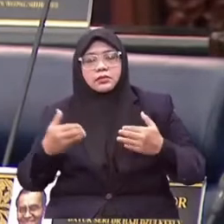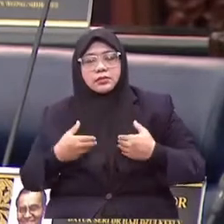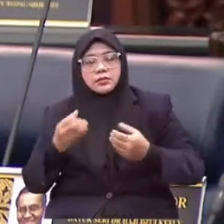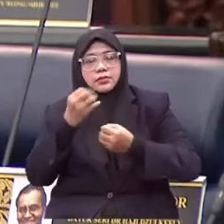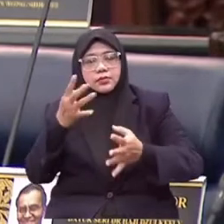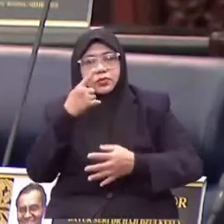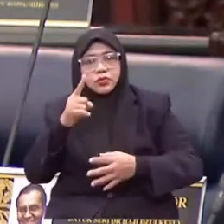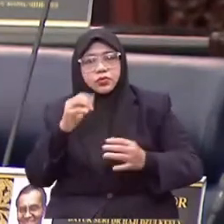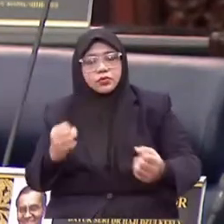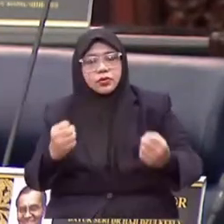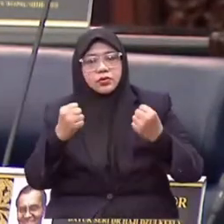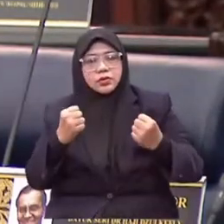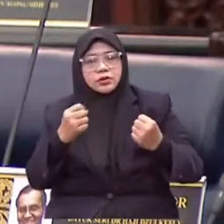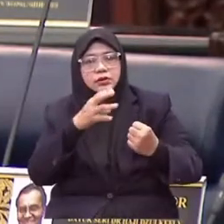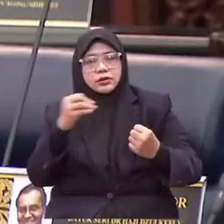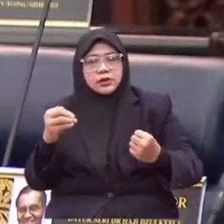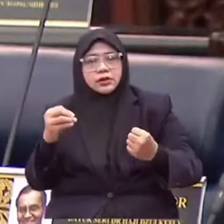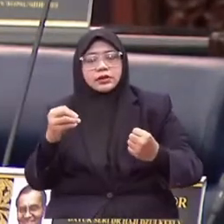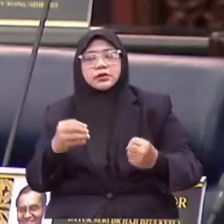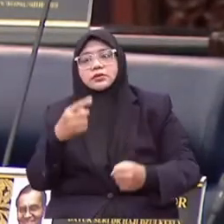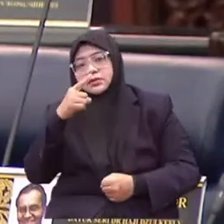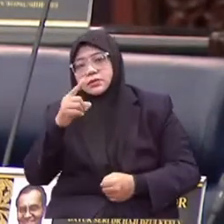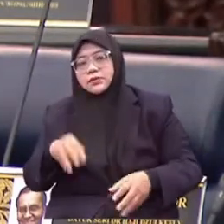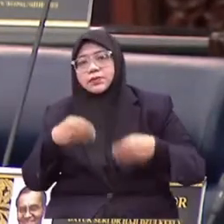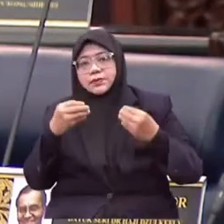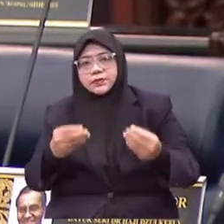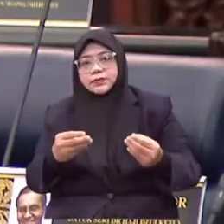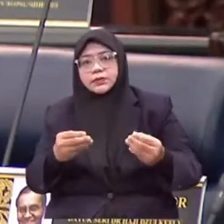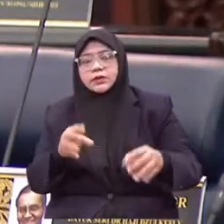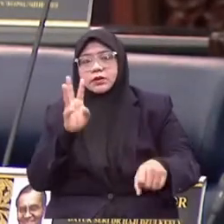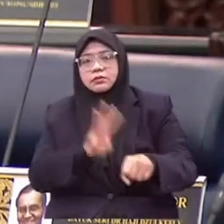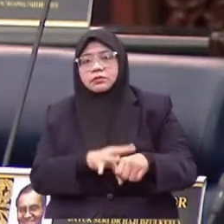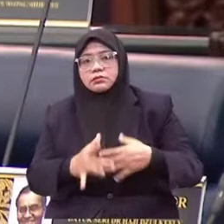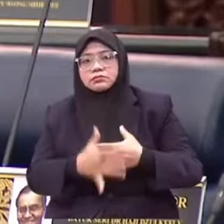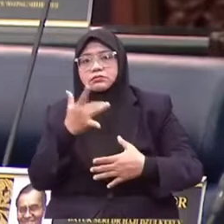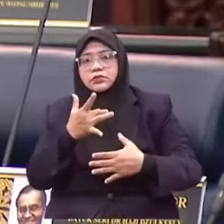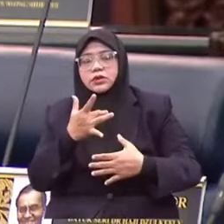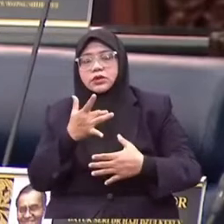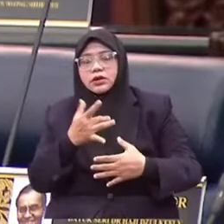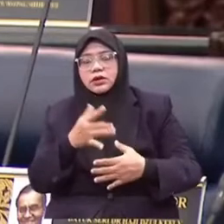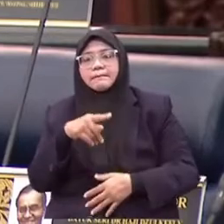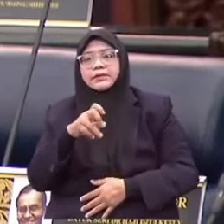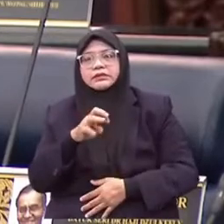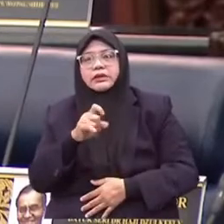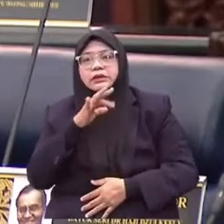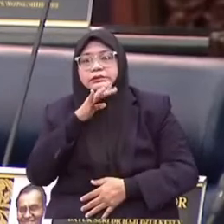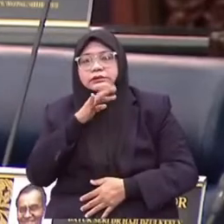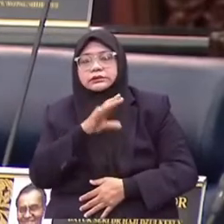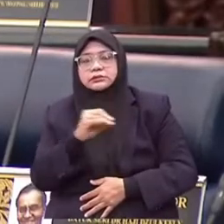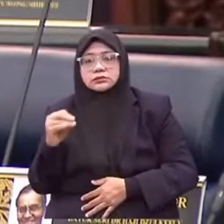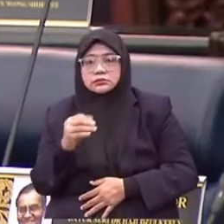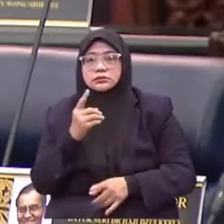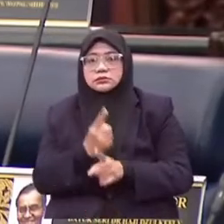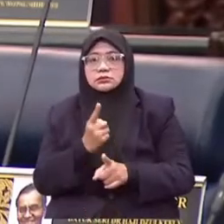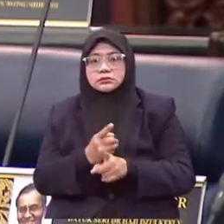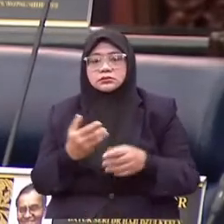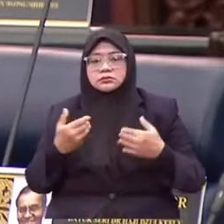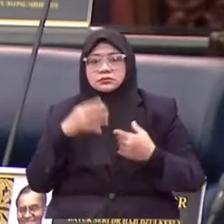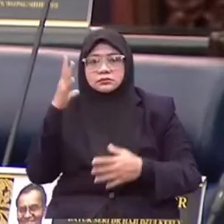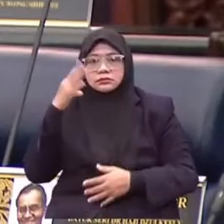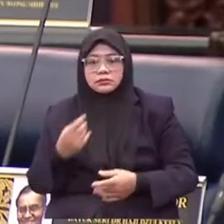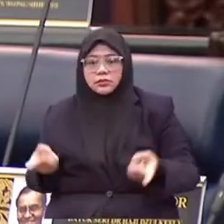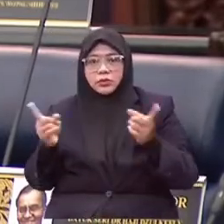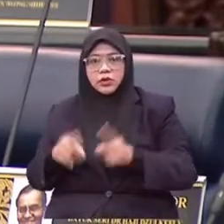bagi penguasaan jas dan juga memberi amaran awal pencemaran pola bagaimanapun daripada pengalaman